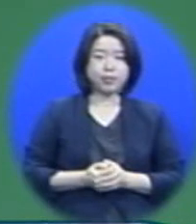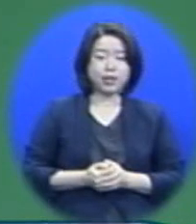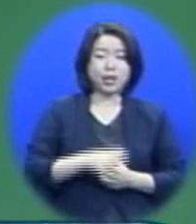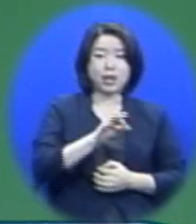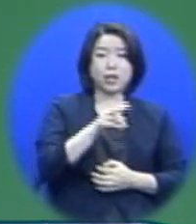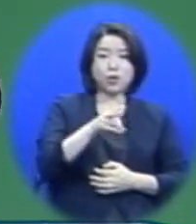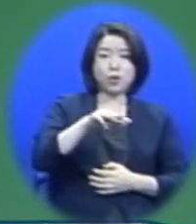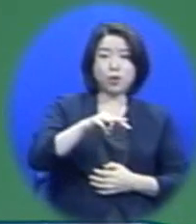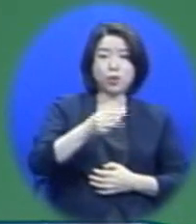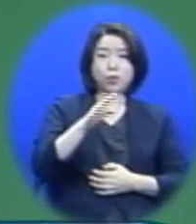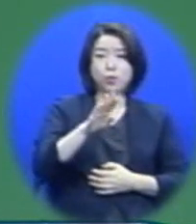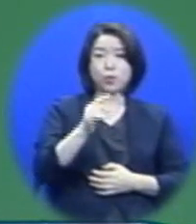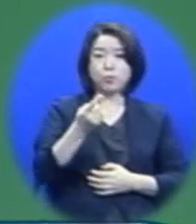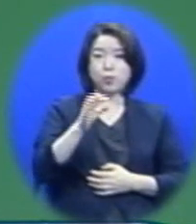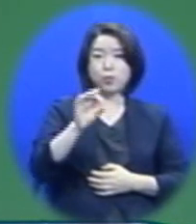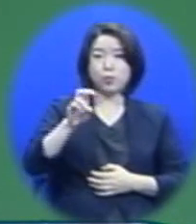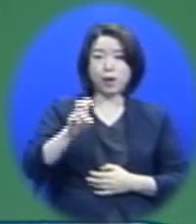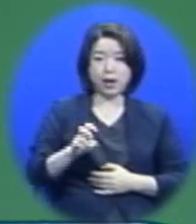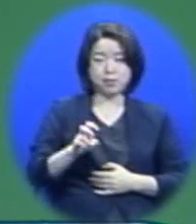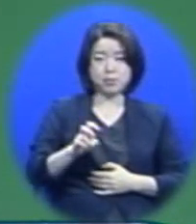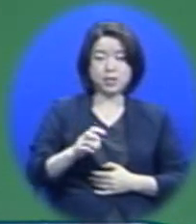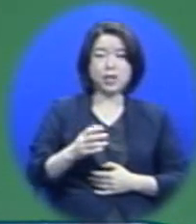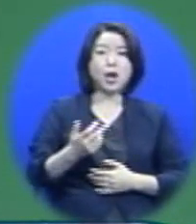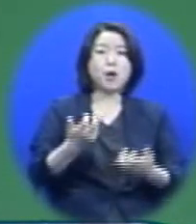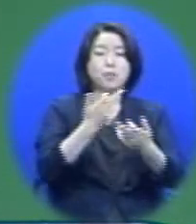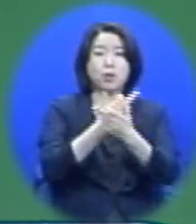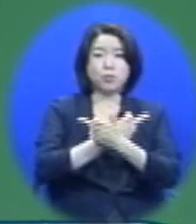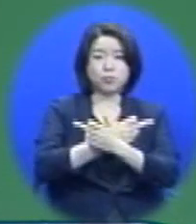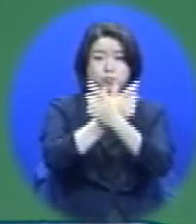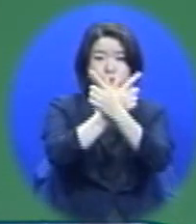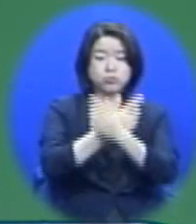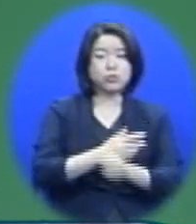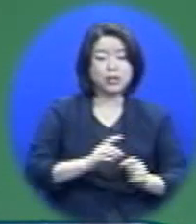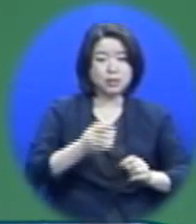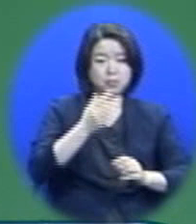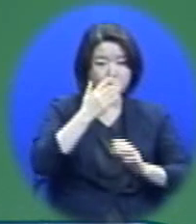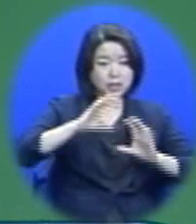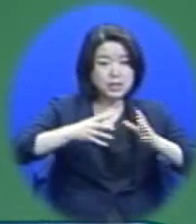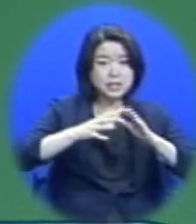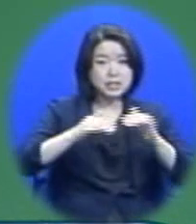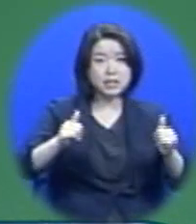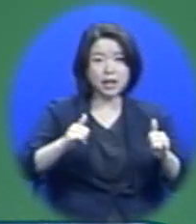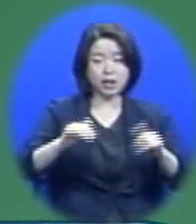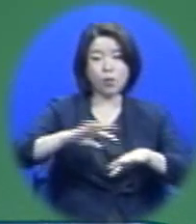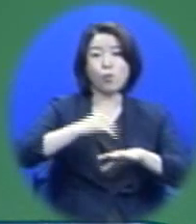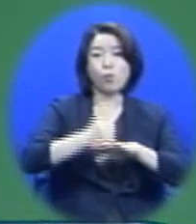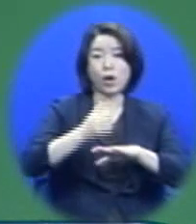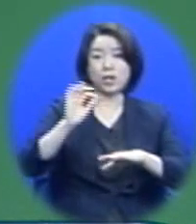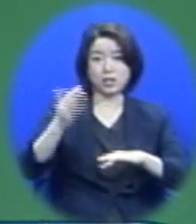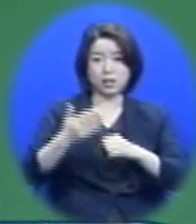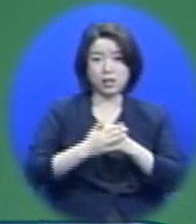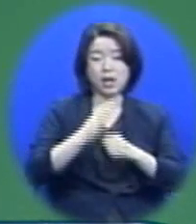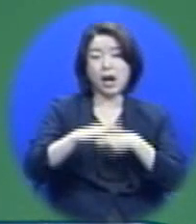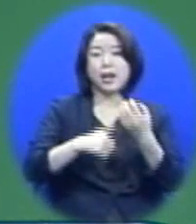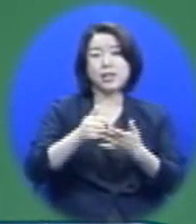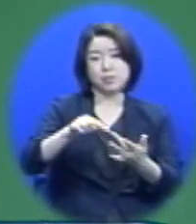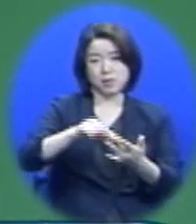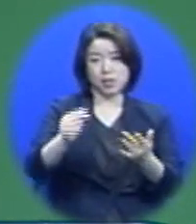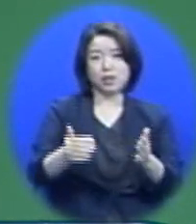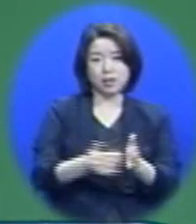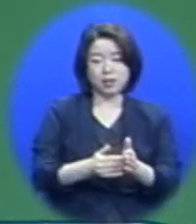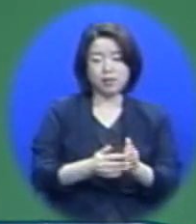여로보암이 북이스라엘의 왕이 됩니다. 하나님이 그렇게 택하셨어요. 하나님이 여로보암에게 이렇게